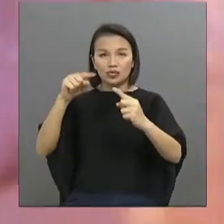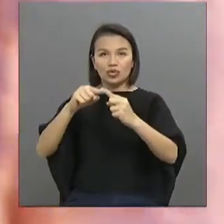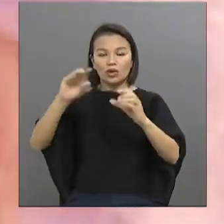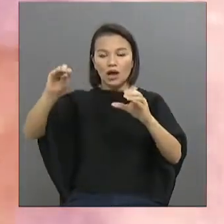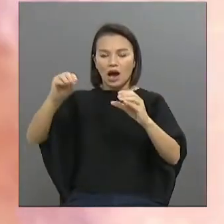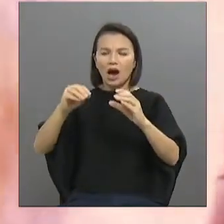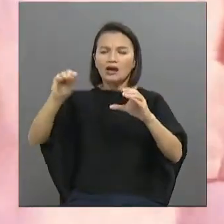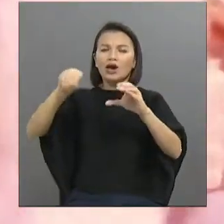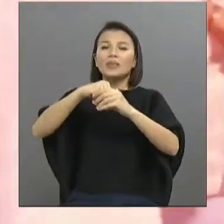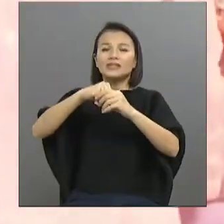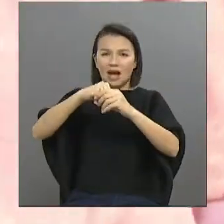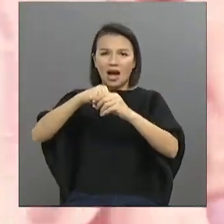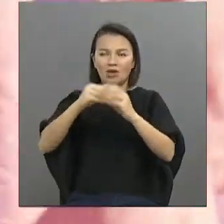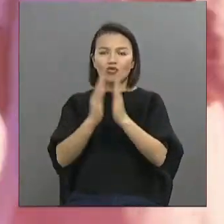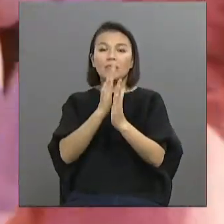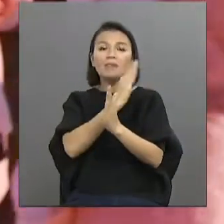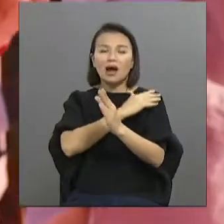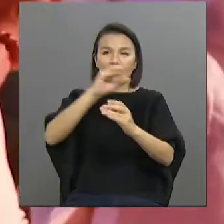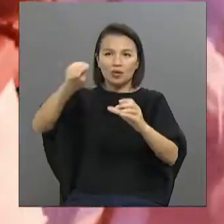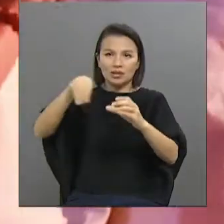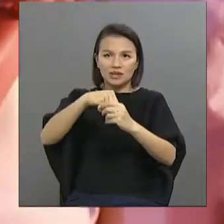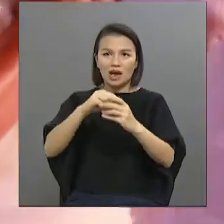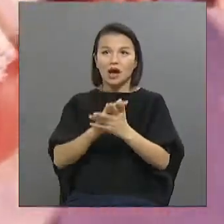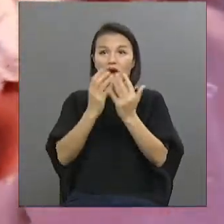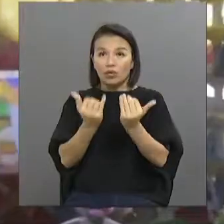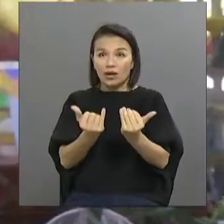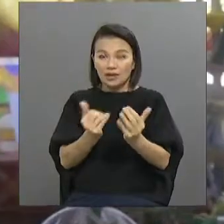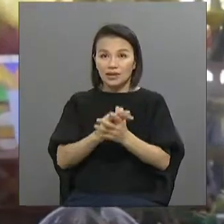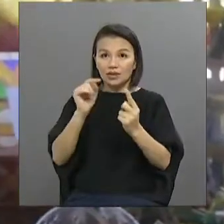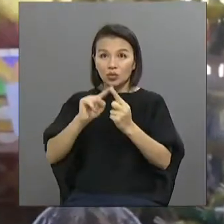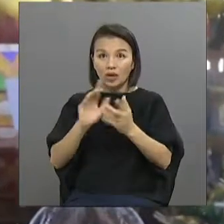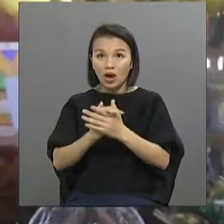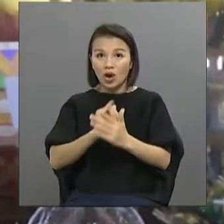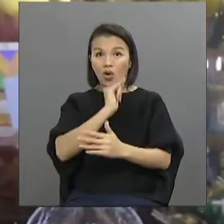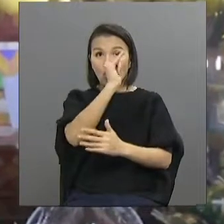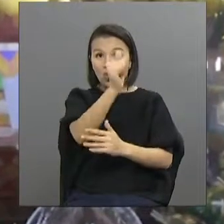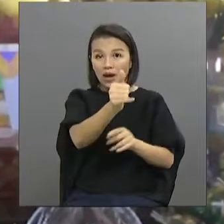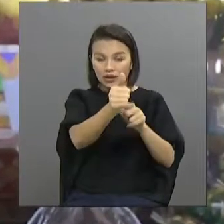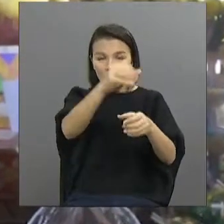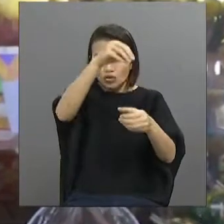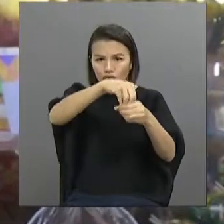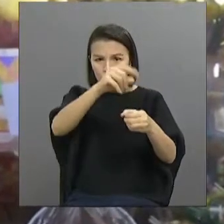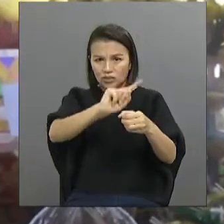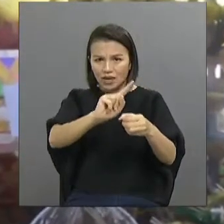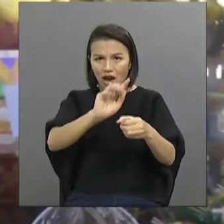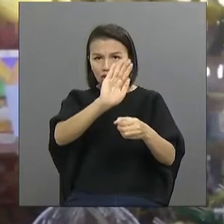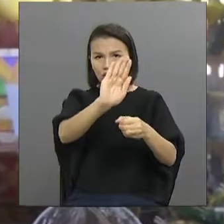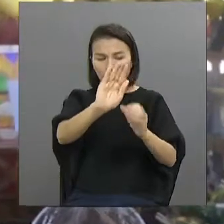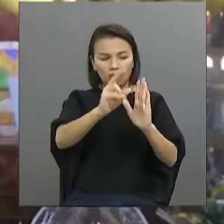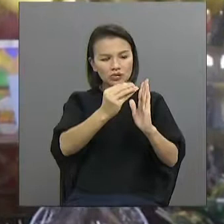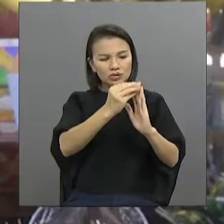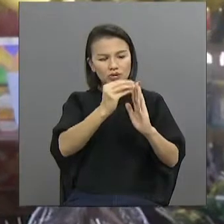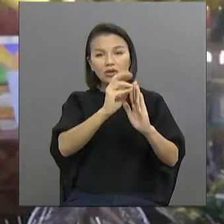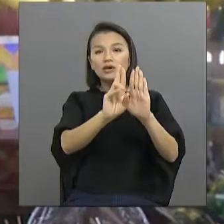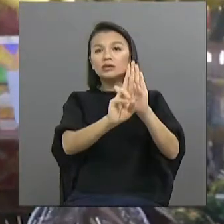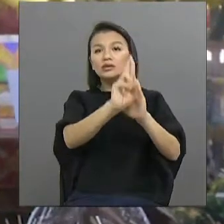ำปี2562วันนี้สัญจรมาที่วัดแม่ห่างตำบลเวียงกาหลงอำเภอเวียงป่า